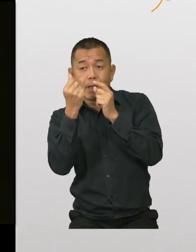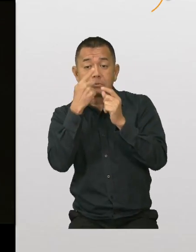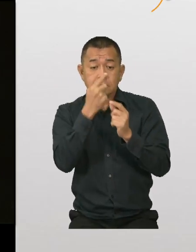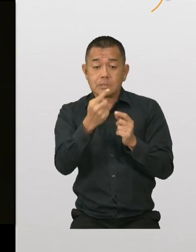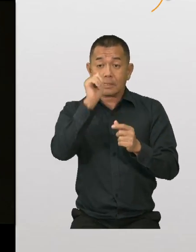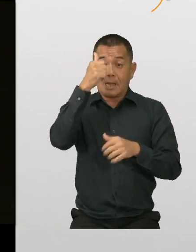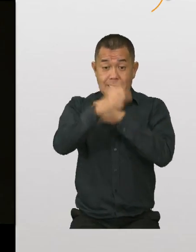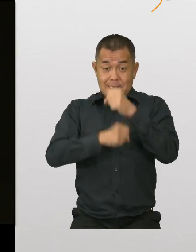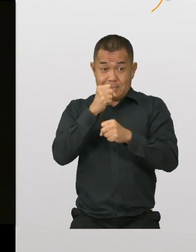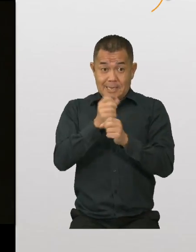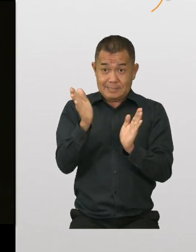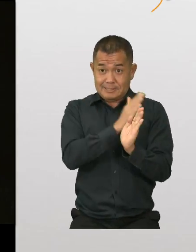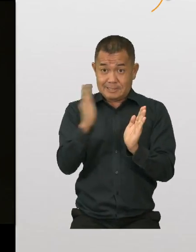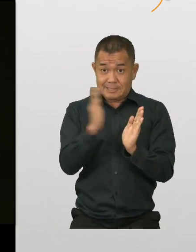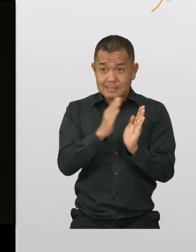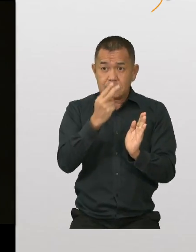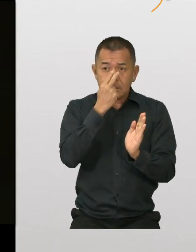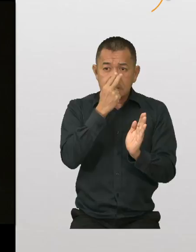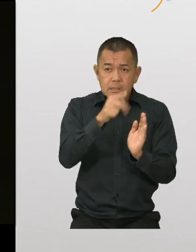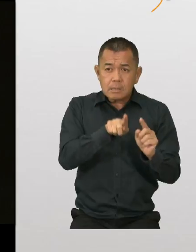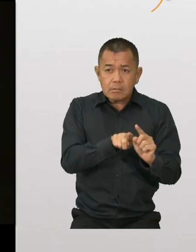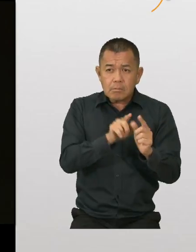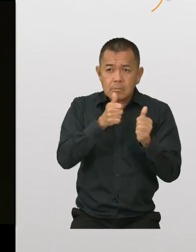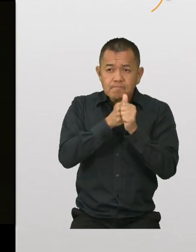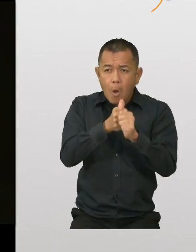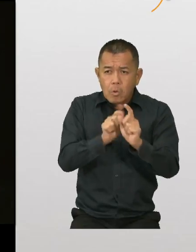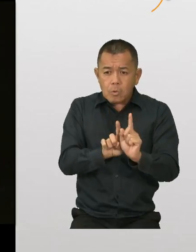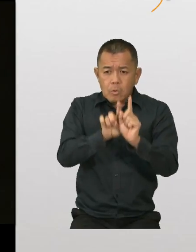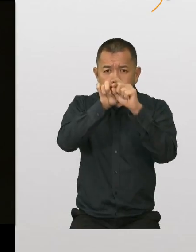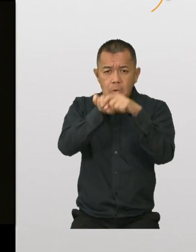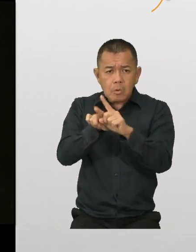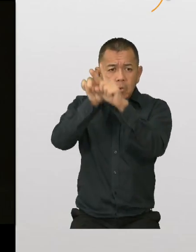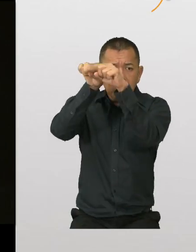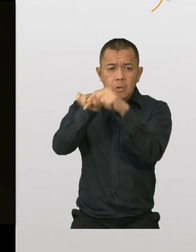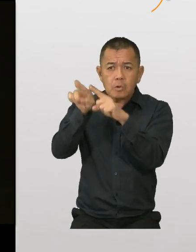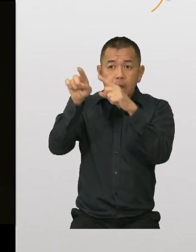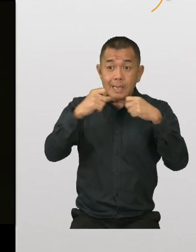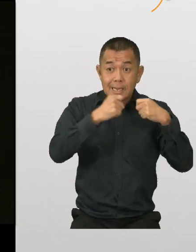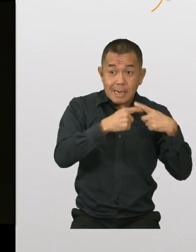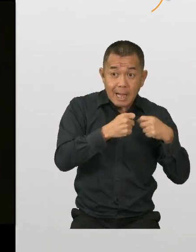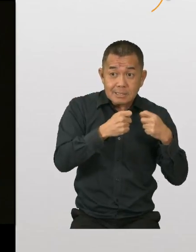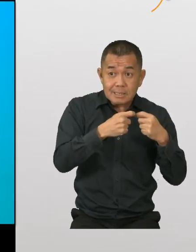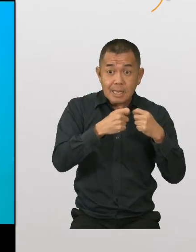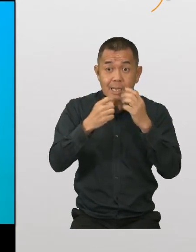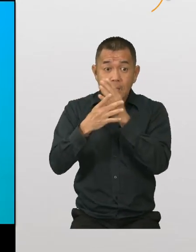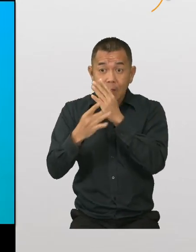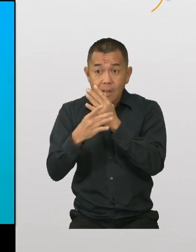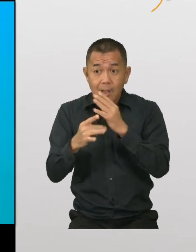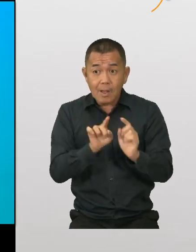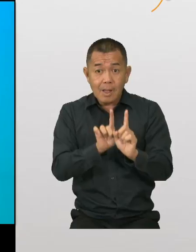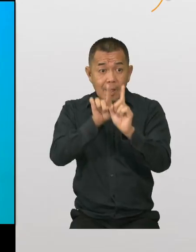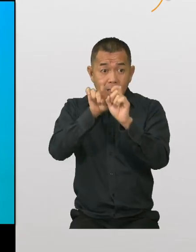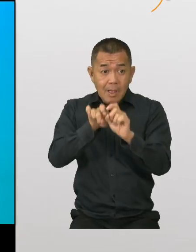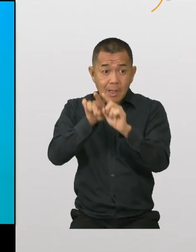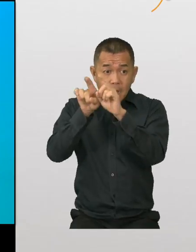down. 最后你可以 You 看 can 到 see 电 that 费的波 our 动和油 electricity 价的波 tariffs 动 track changes in oil prices. 因为